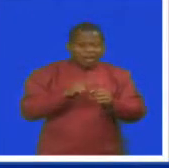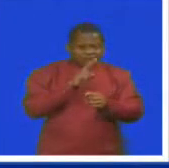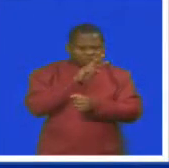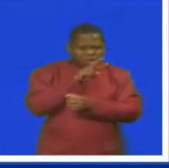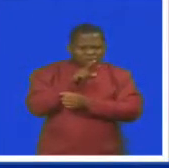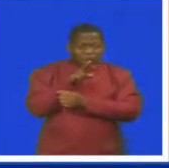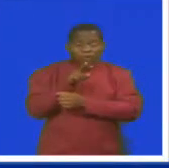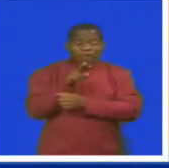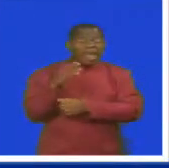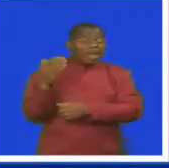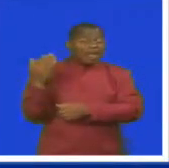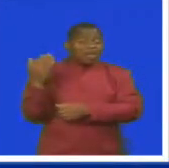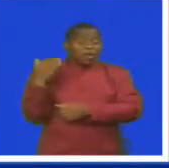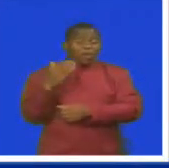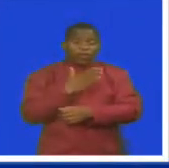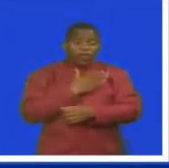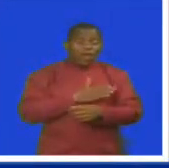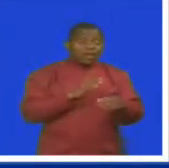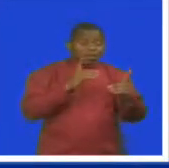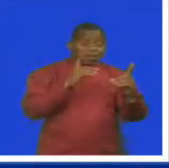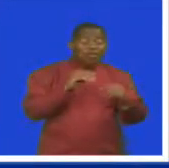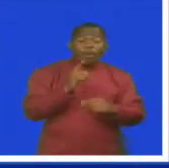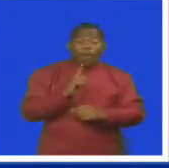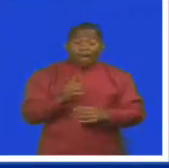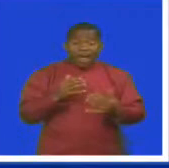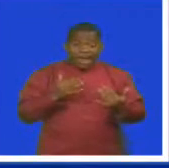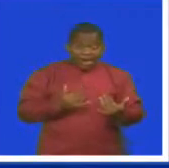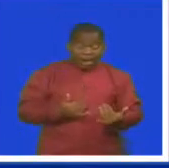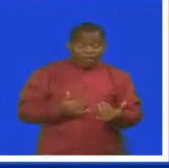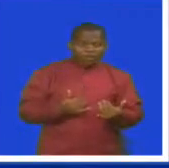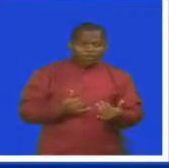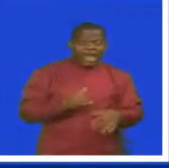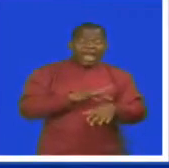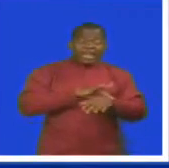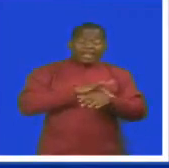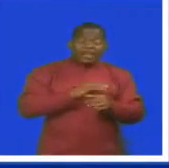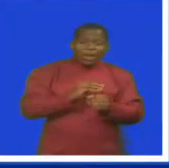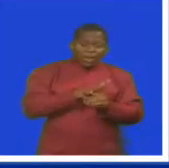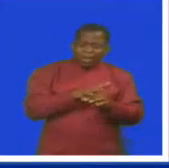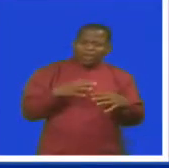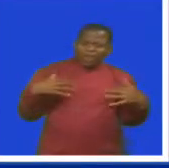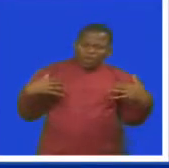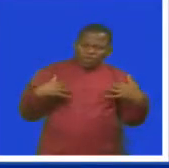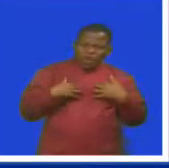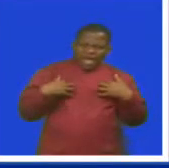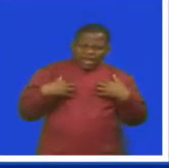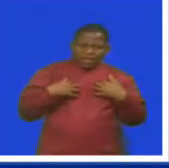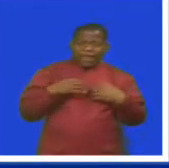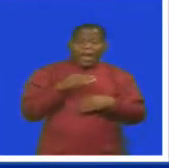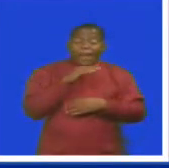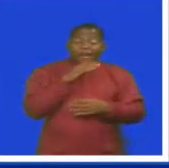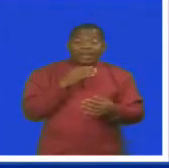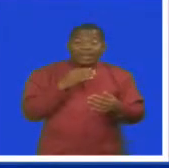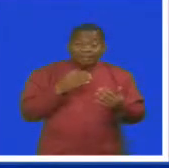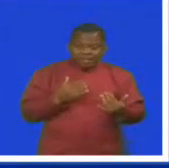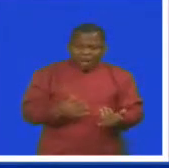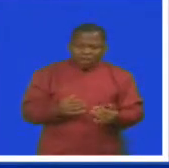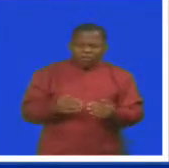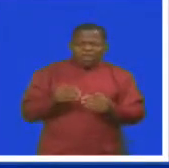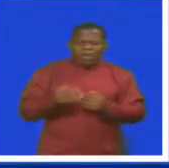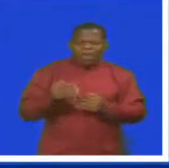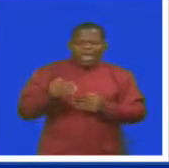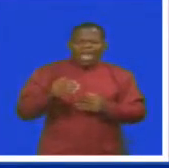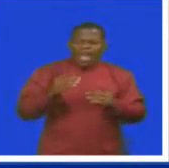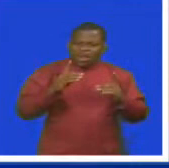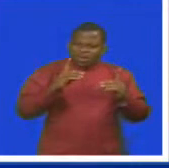lokho nang COVID isola kusathe ulungayini ukuthi sikwende lokho noma siqhubeke sikwende